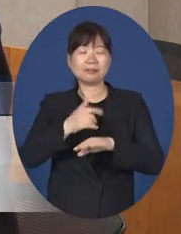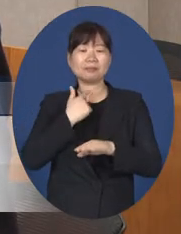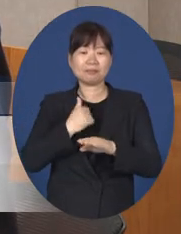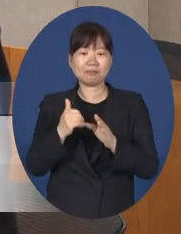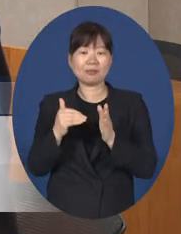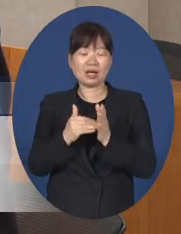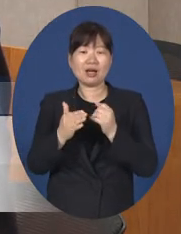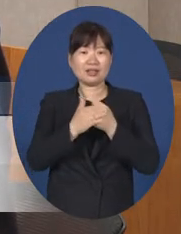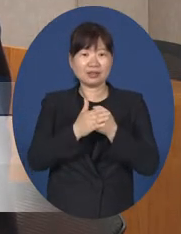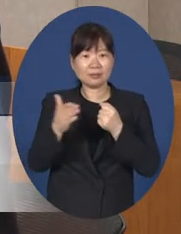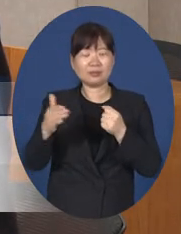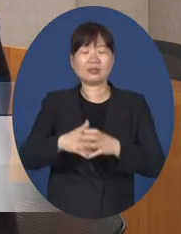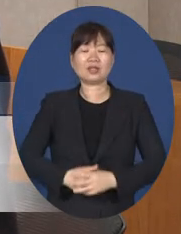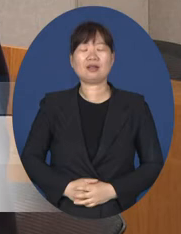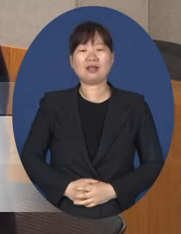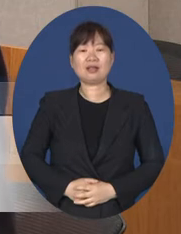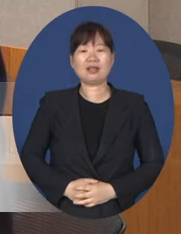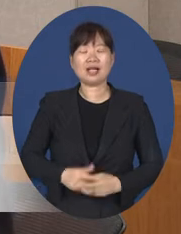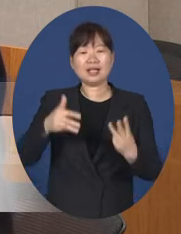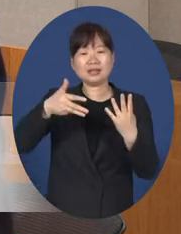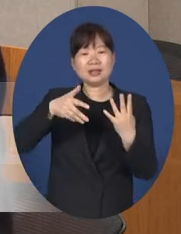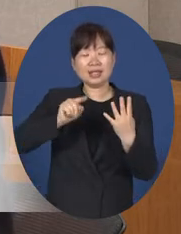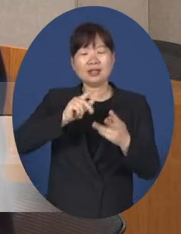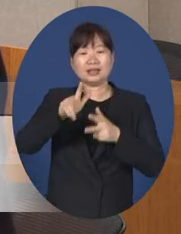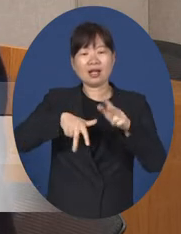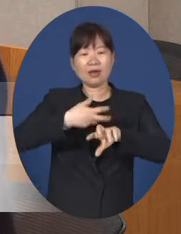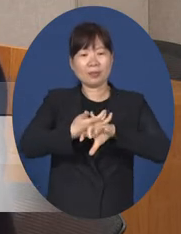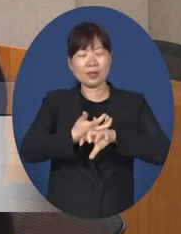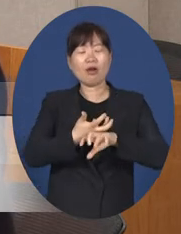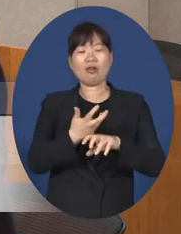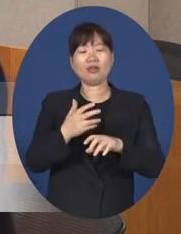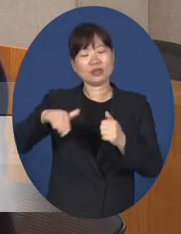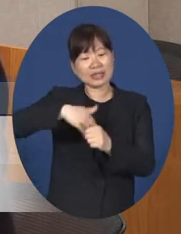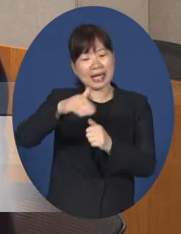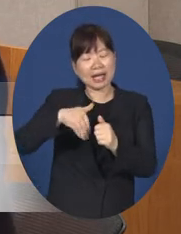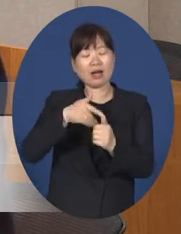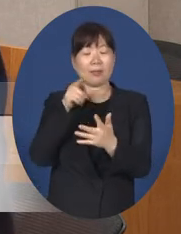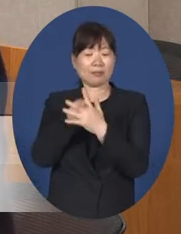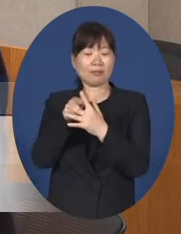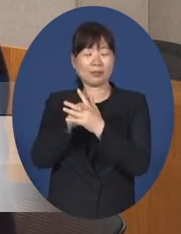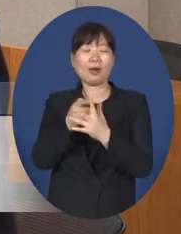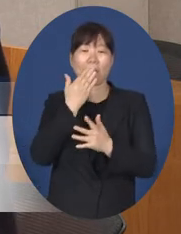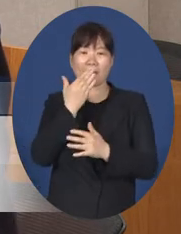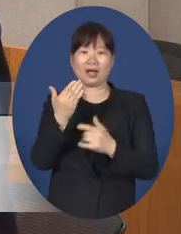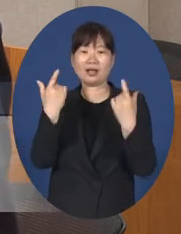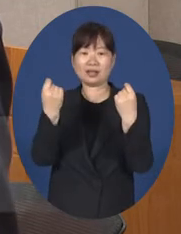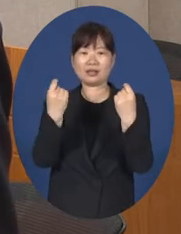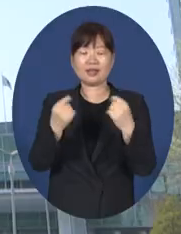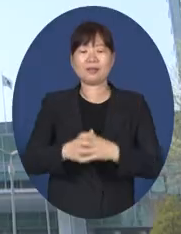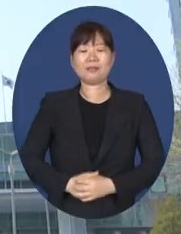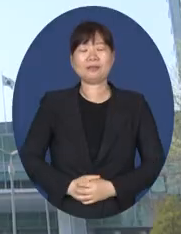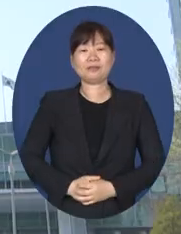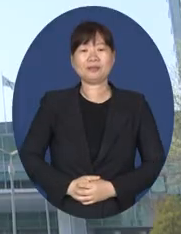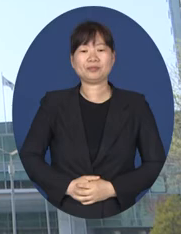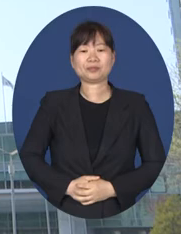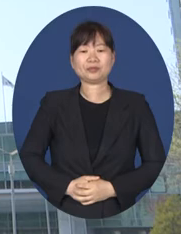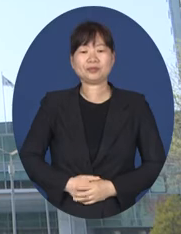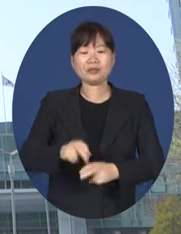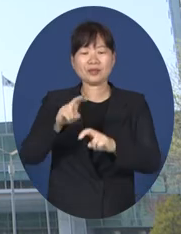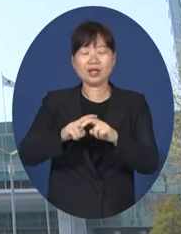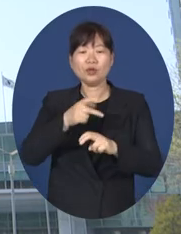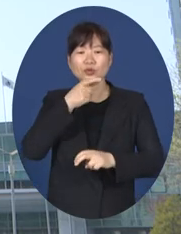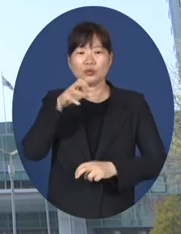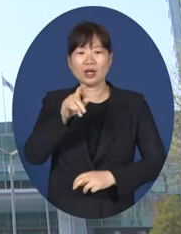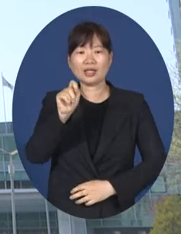해보고 하니까 4차 산업혁명이 어떻게 흘러가는지도 좀 알 수 있게 되었고. 위치는